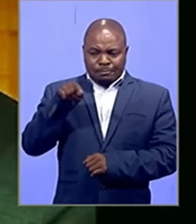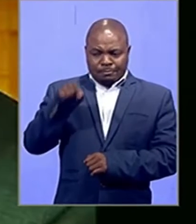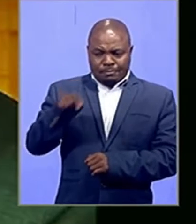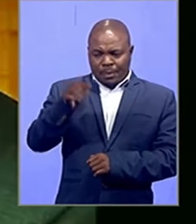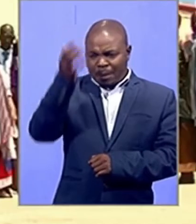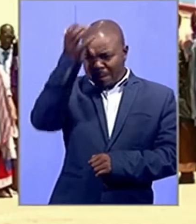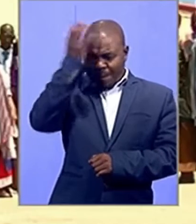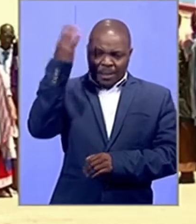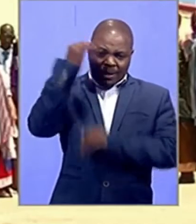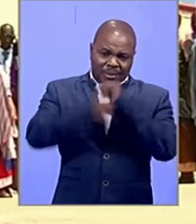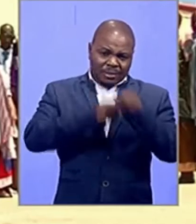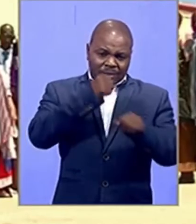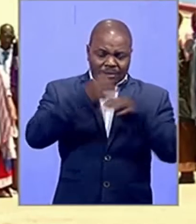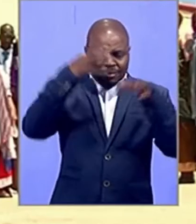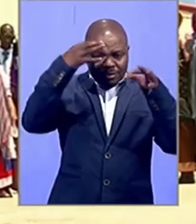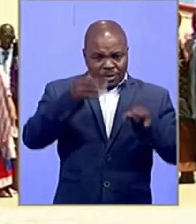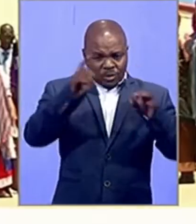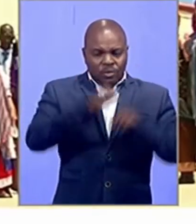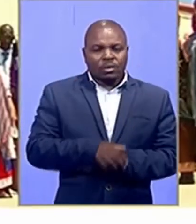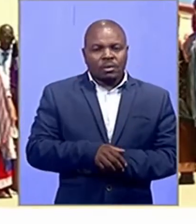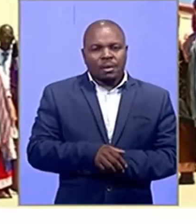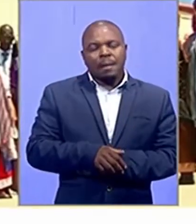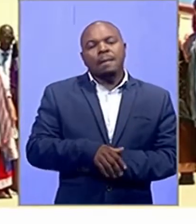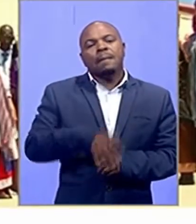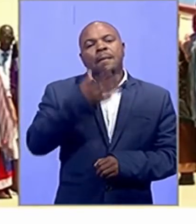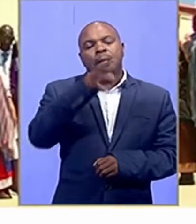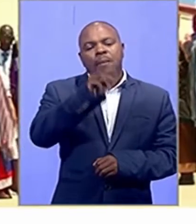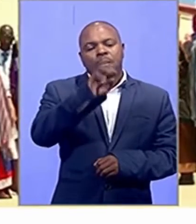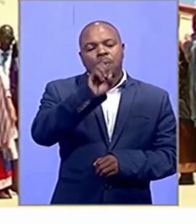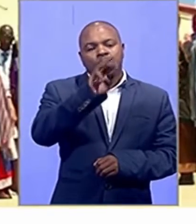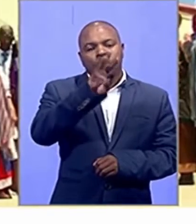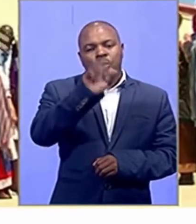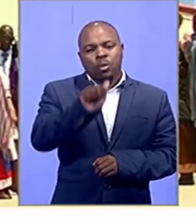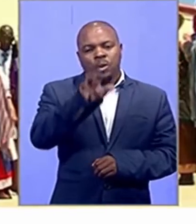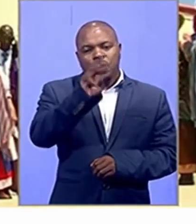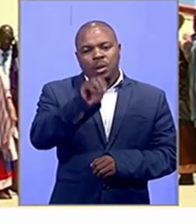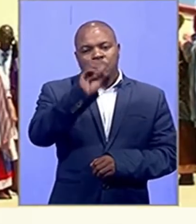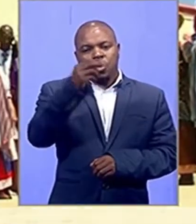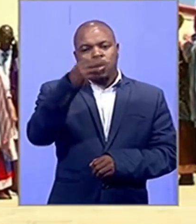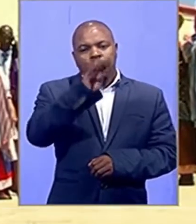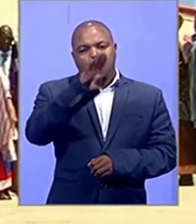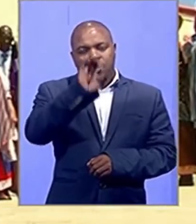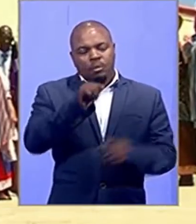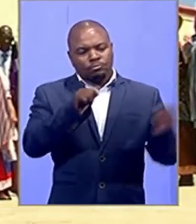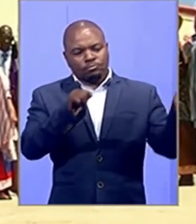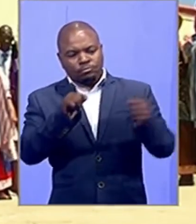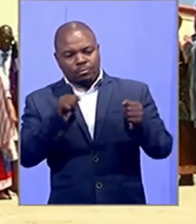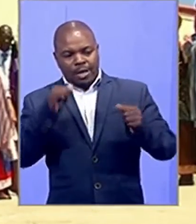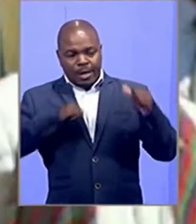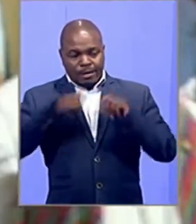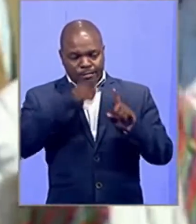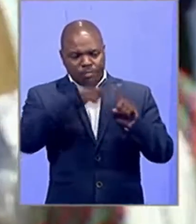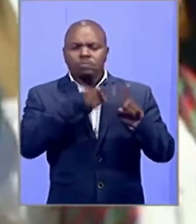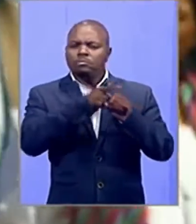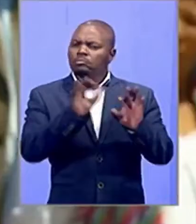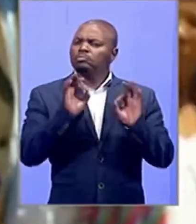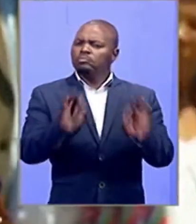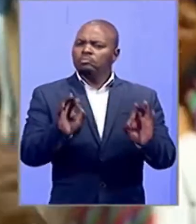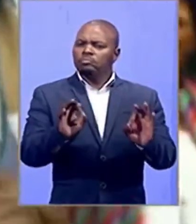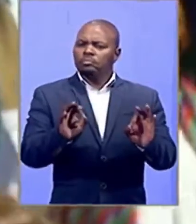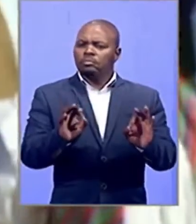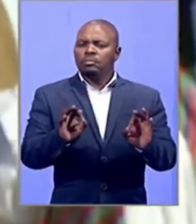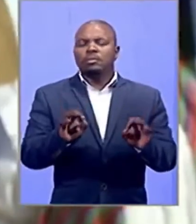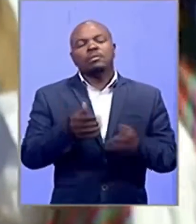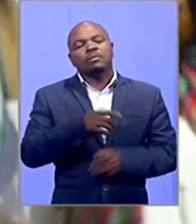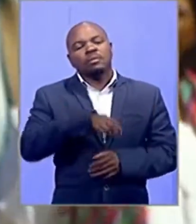wa Bapedi ya ngwaga o o fetileng ya go tlhoma Prince Moramohube Thulare go nna kgosi ya nakwana e nnile go ya ka molao. Setlhopha sa